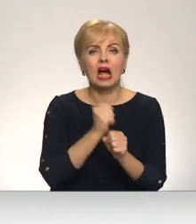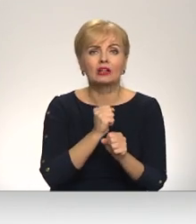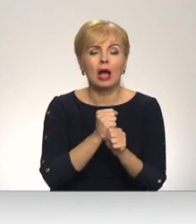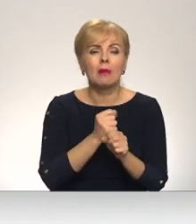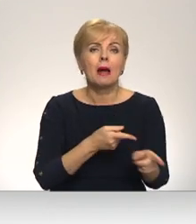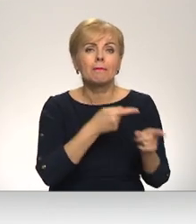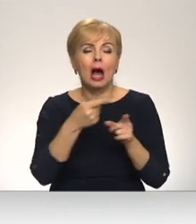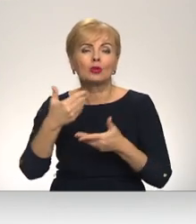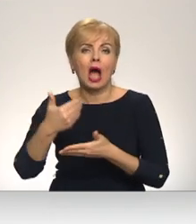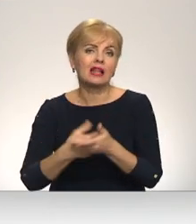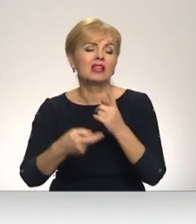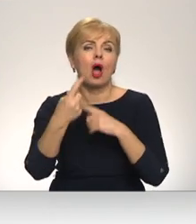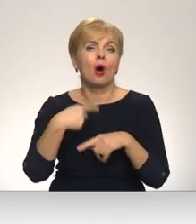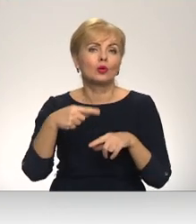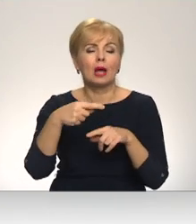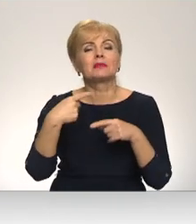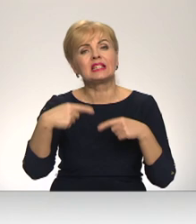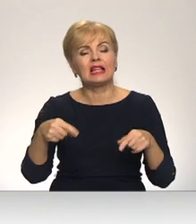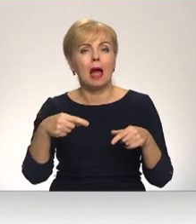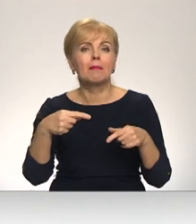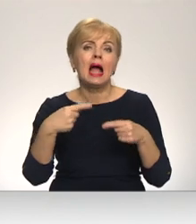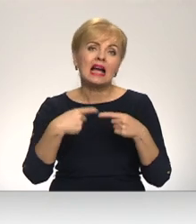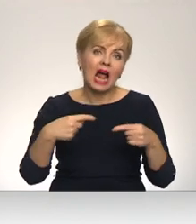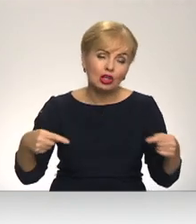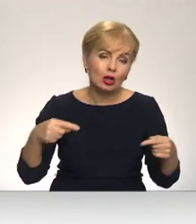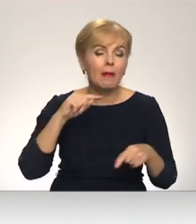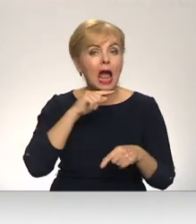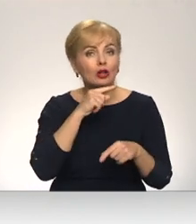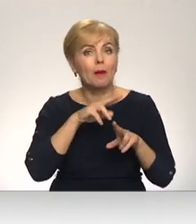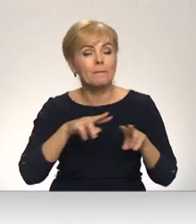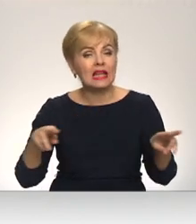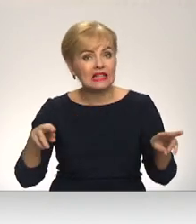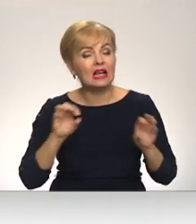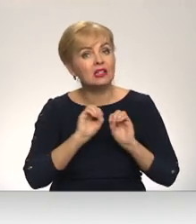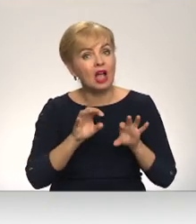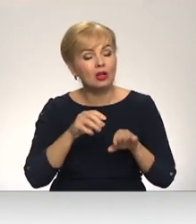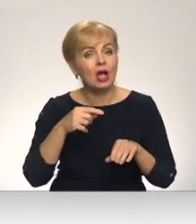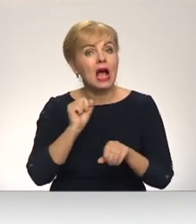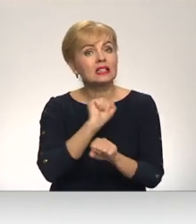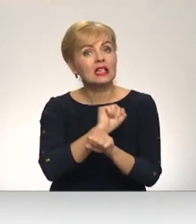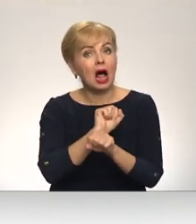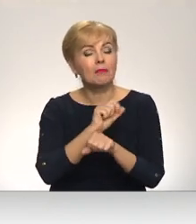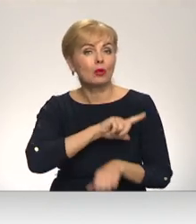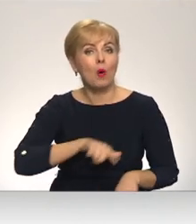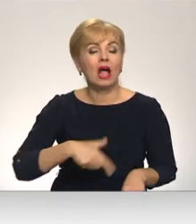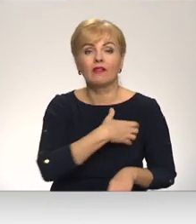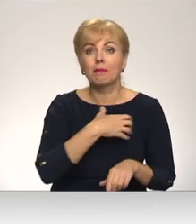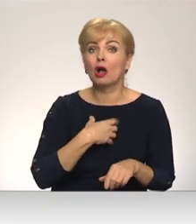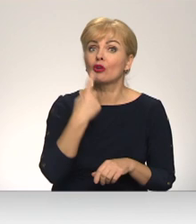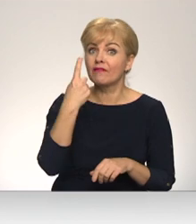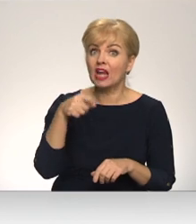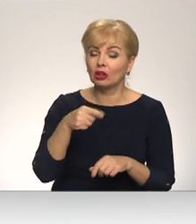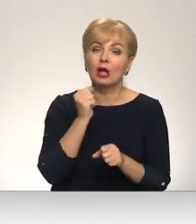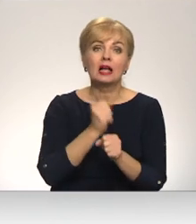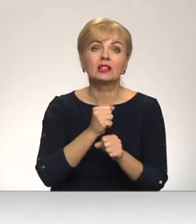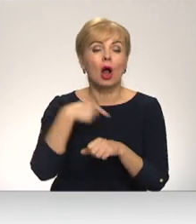pāriet arī uz atjaunojumiem energoresursiem. Ekonomikas ministrijā RTV norāda, Salaspils no Latvijas pašvaldībām šobrīd ir vienīgā, kur